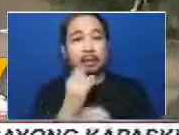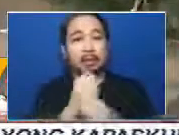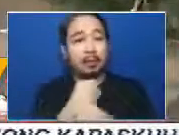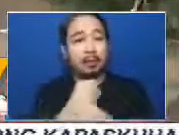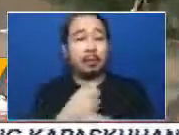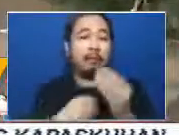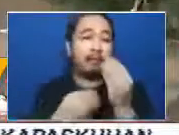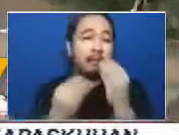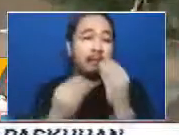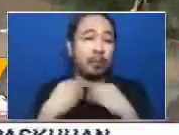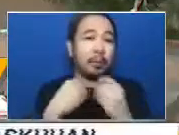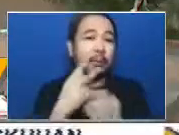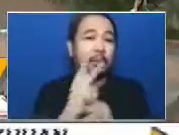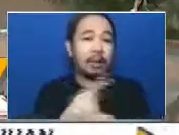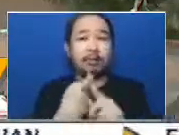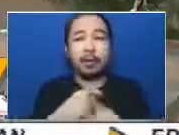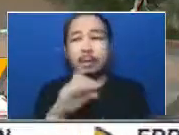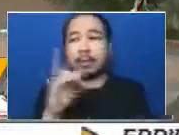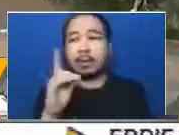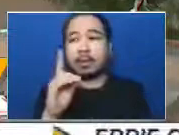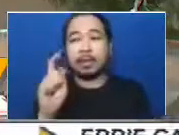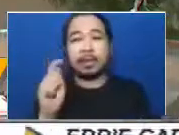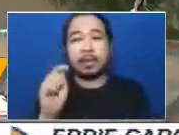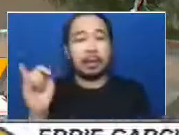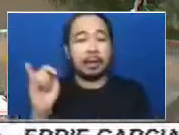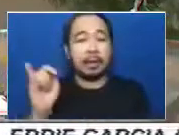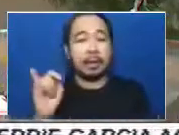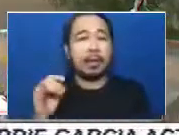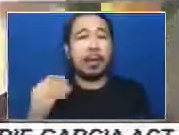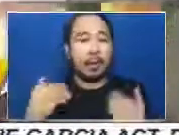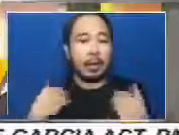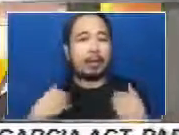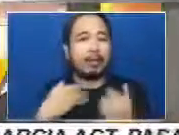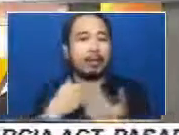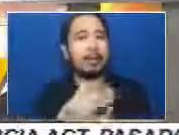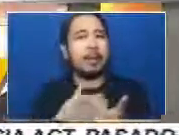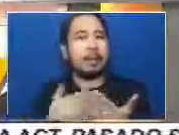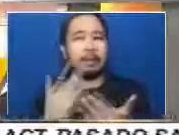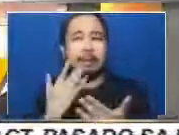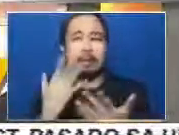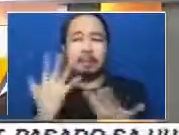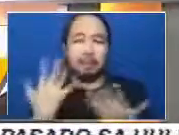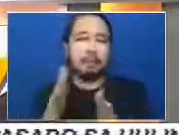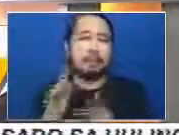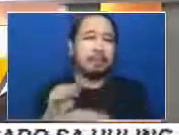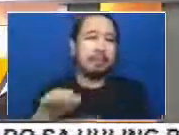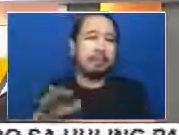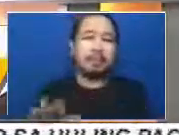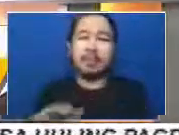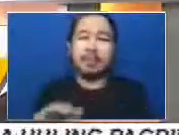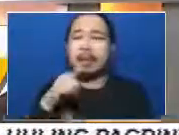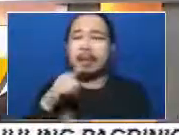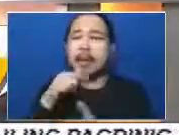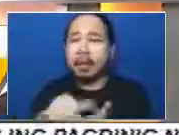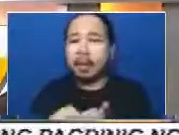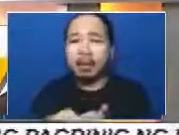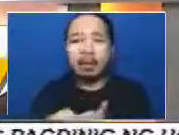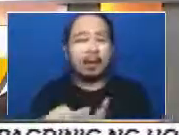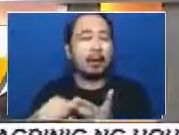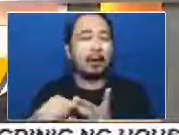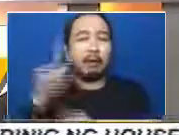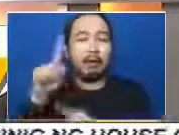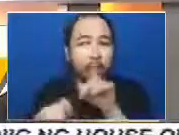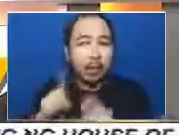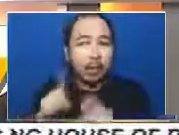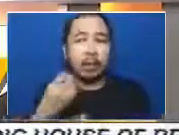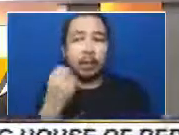sa presyo para hindi natin sila makasuhan. Opo. Mm-hmm. Yusek Castelo, para po sa ating mga consumer, paano po nila